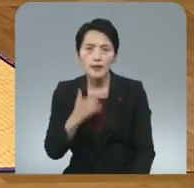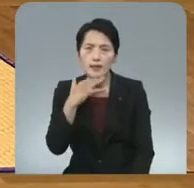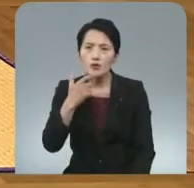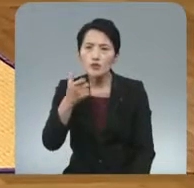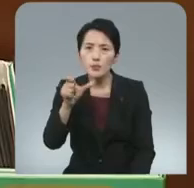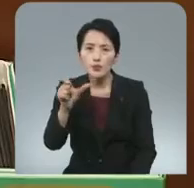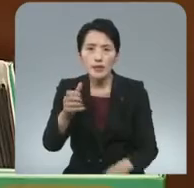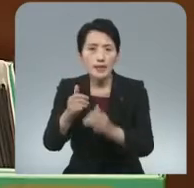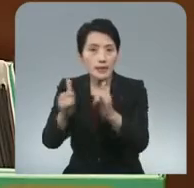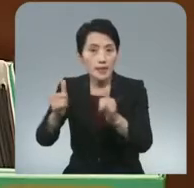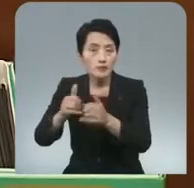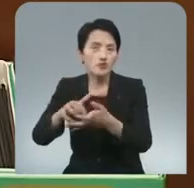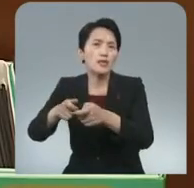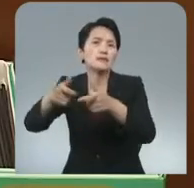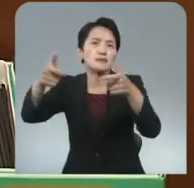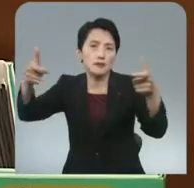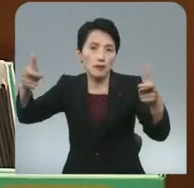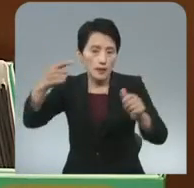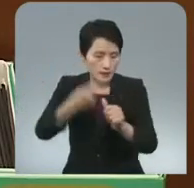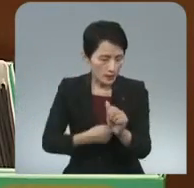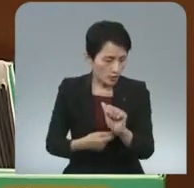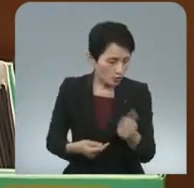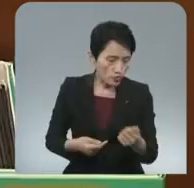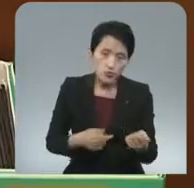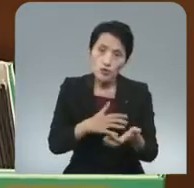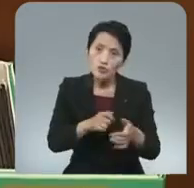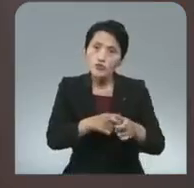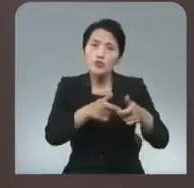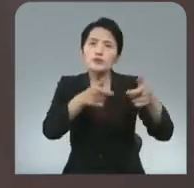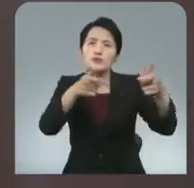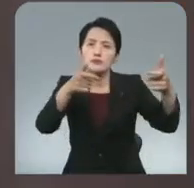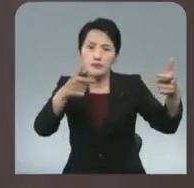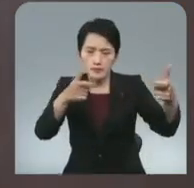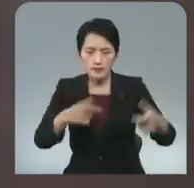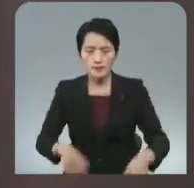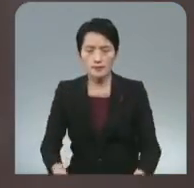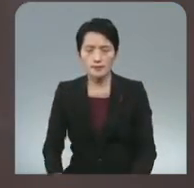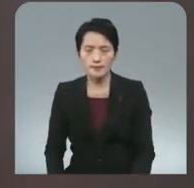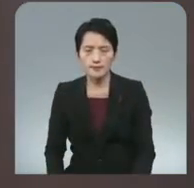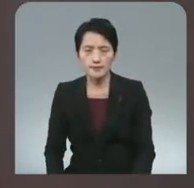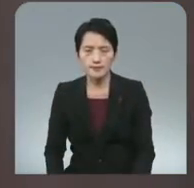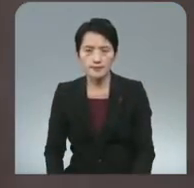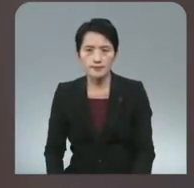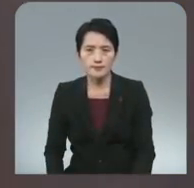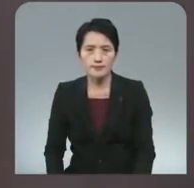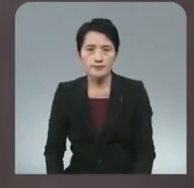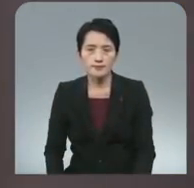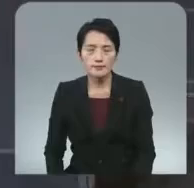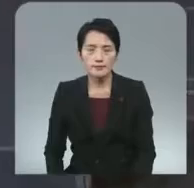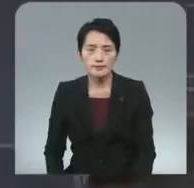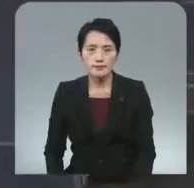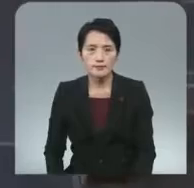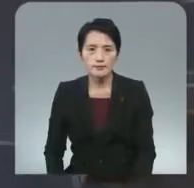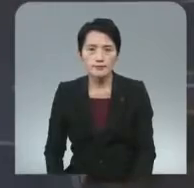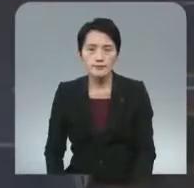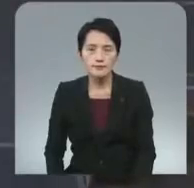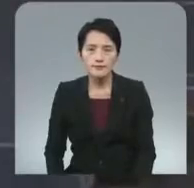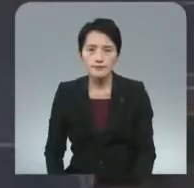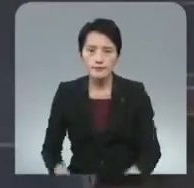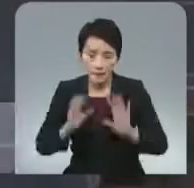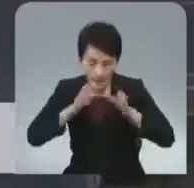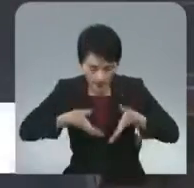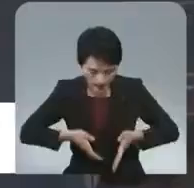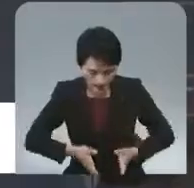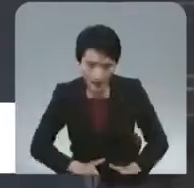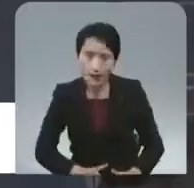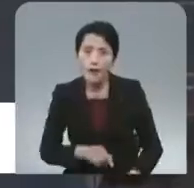年全年新生儿人数也将少于30万人。十月死亡者人数为2.7万余人，同比增加